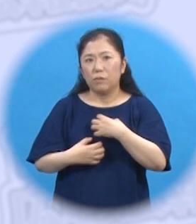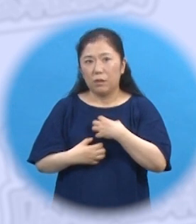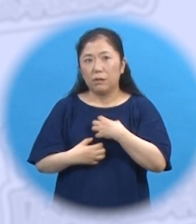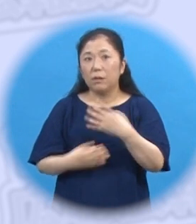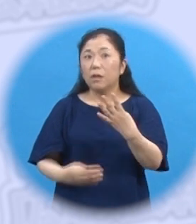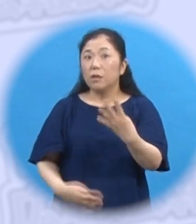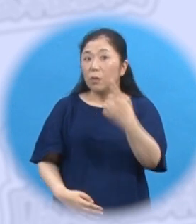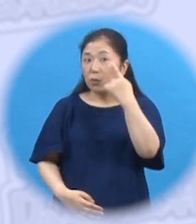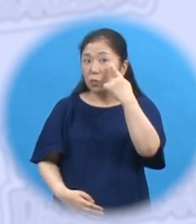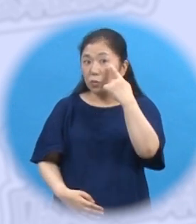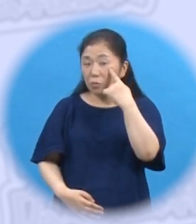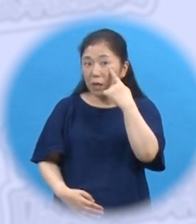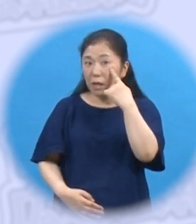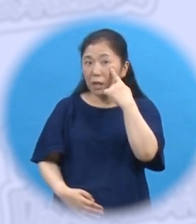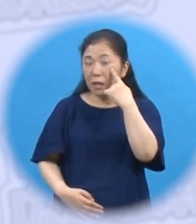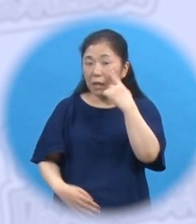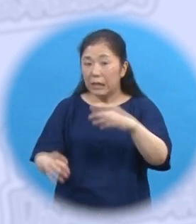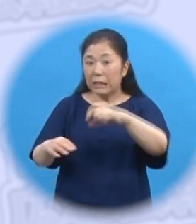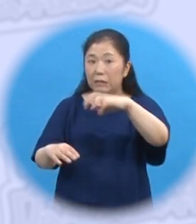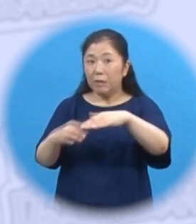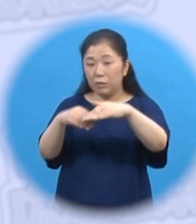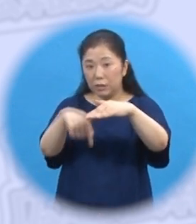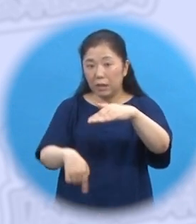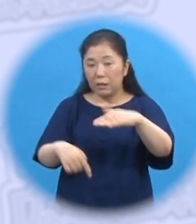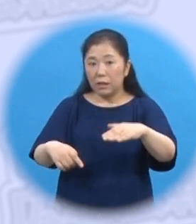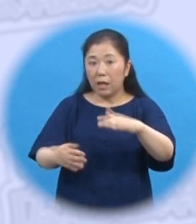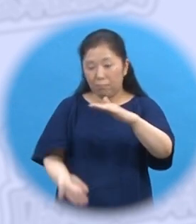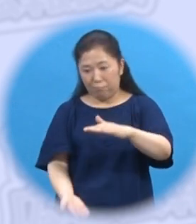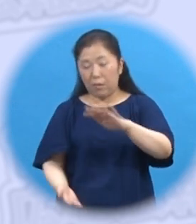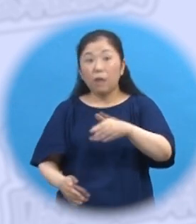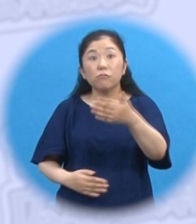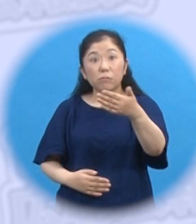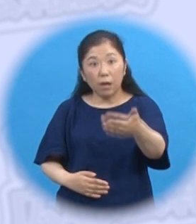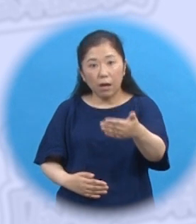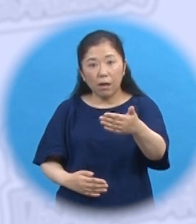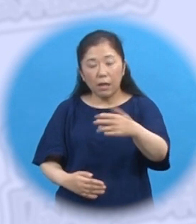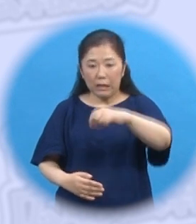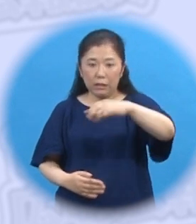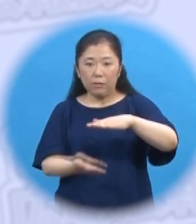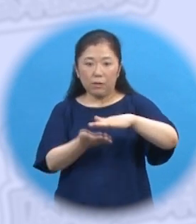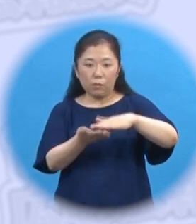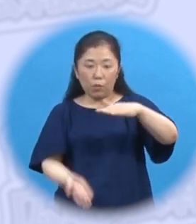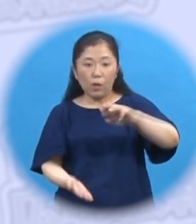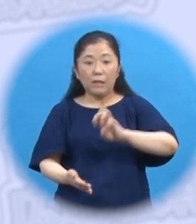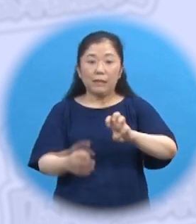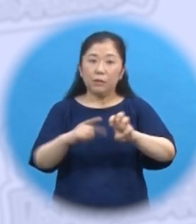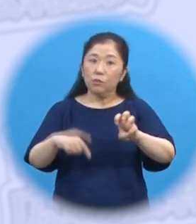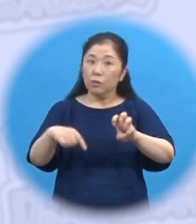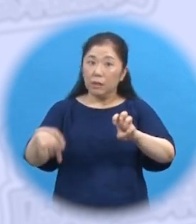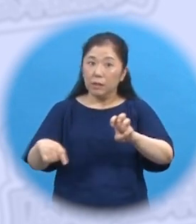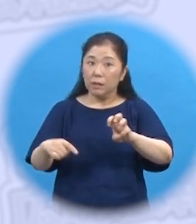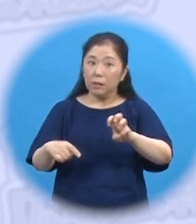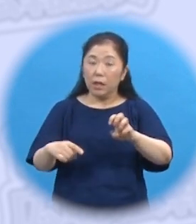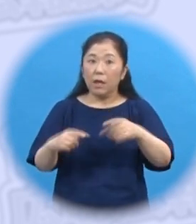4つ目、基礎はしっかり地盤に入っていますか？基礎は地盤から30センチ以上入っている必要